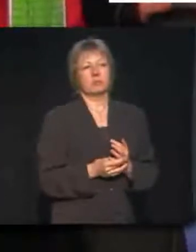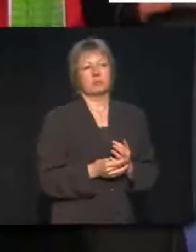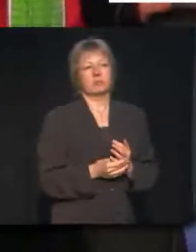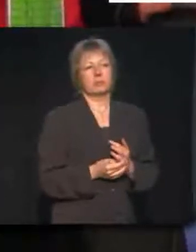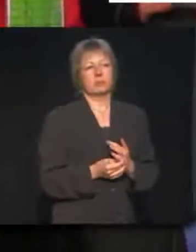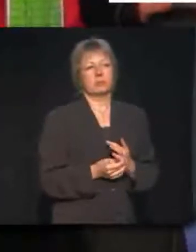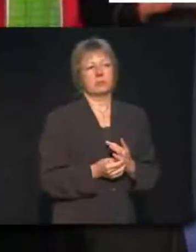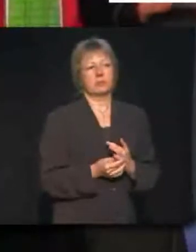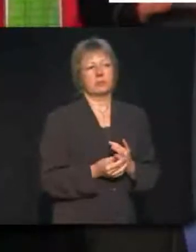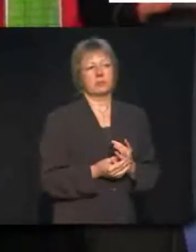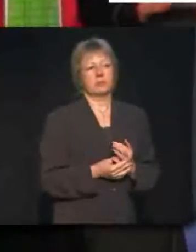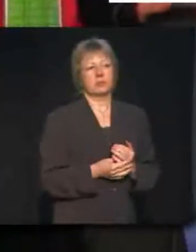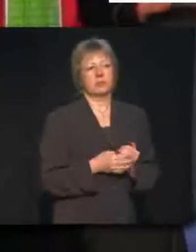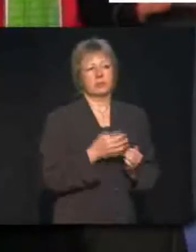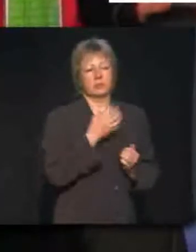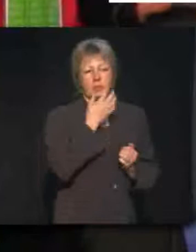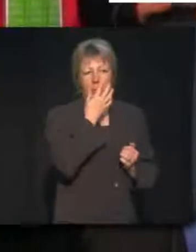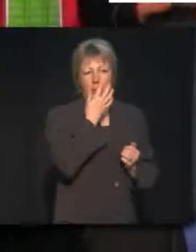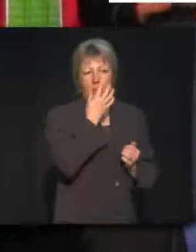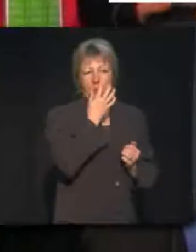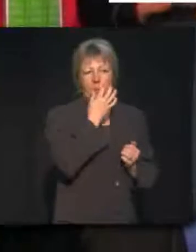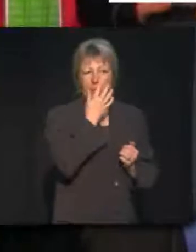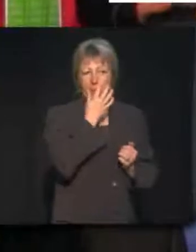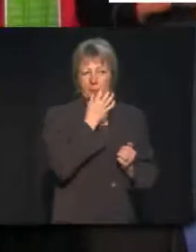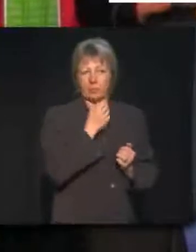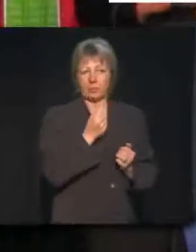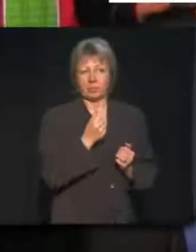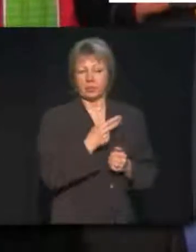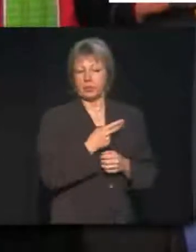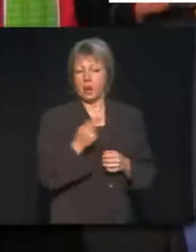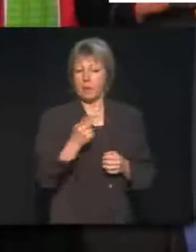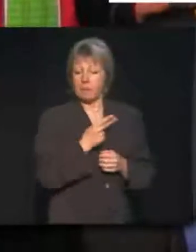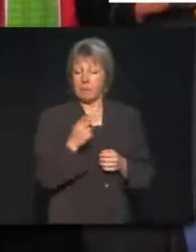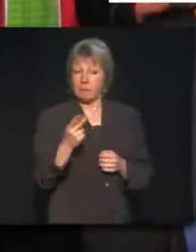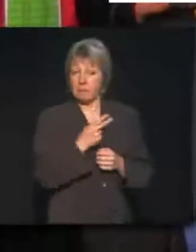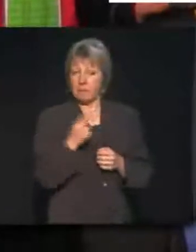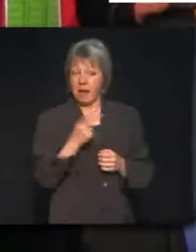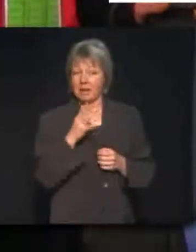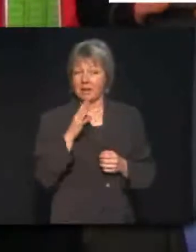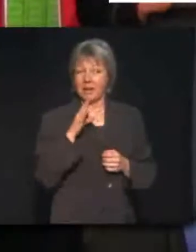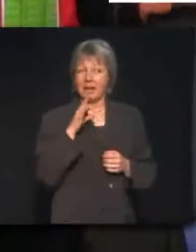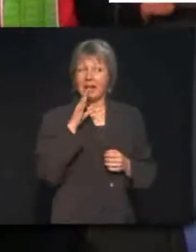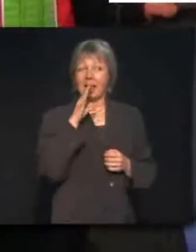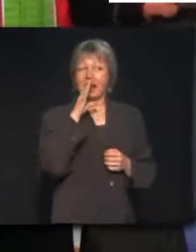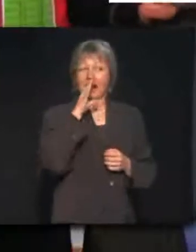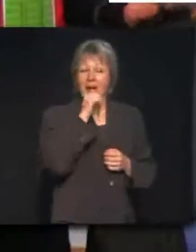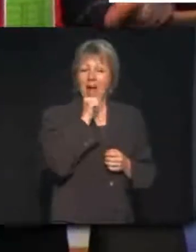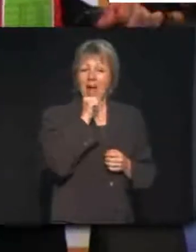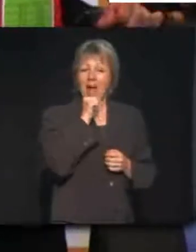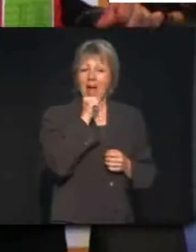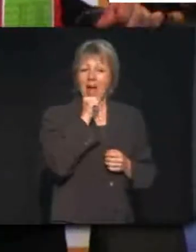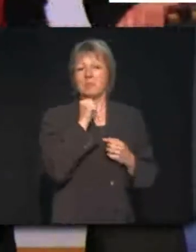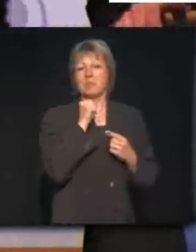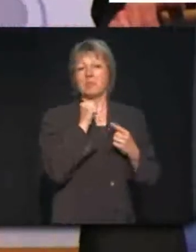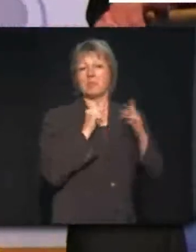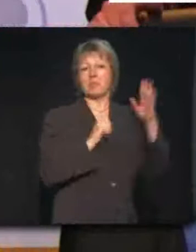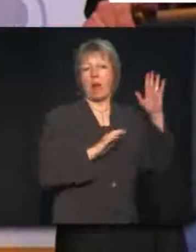wir würden diese beiden geheimen Abstimmungen einfach hinten drauf werfen auf den Stack